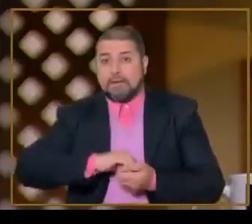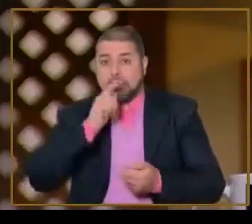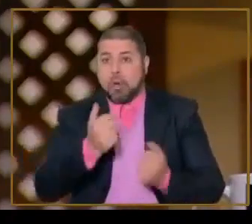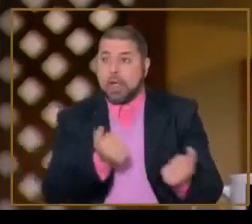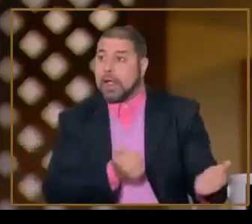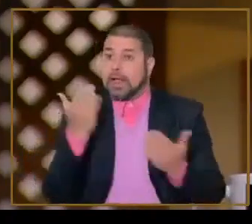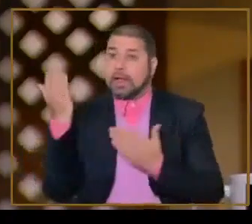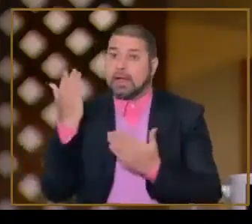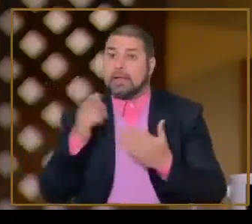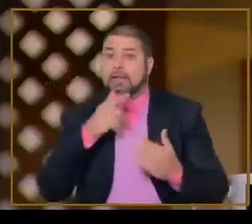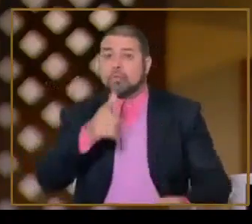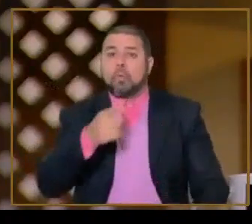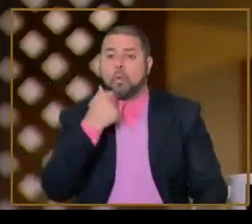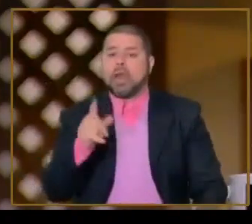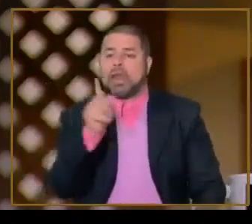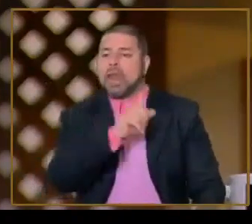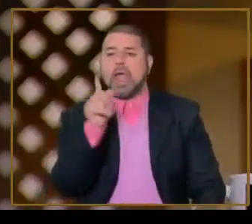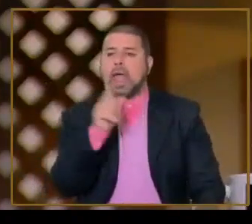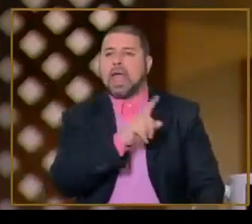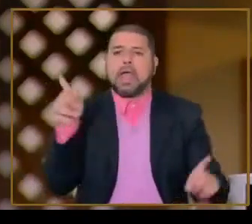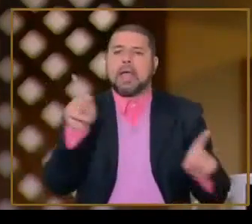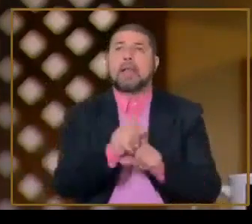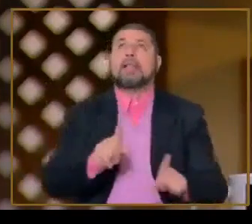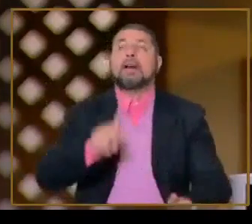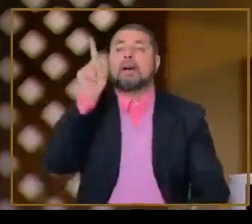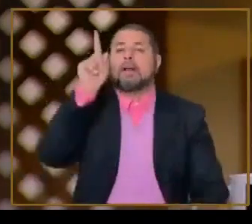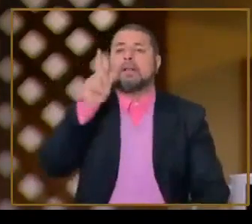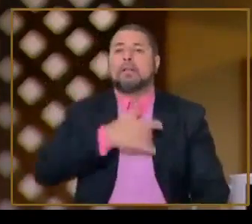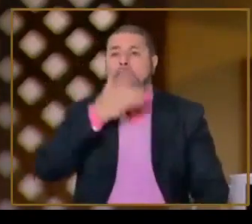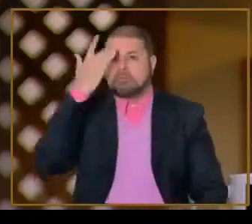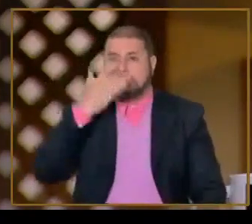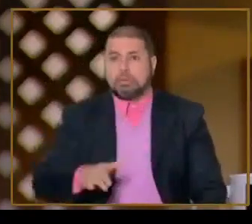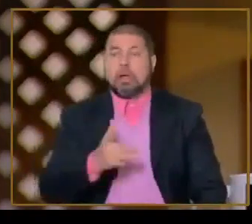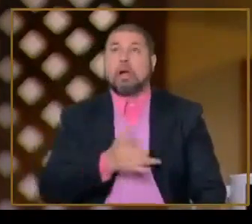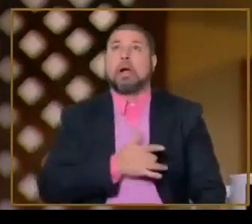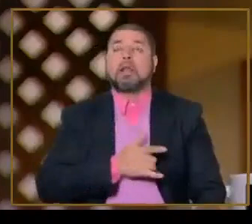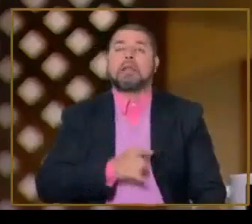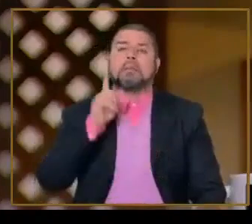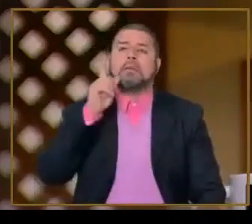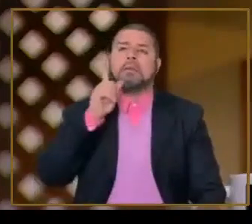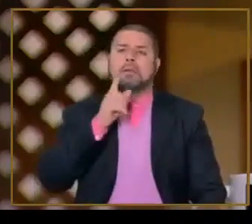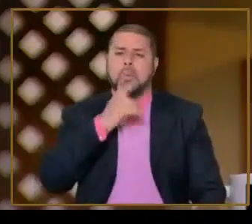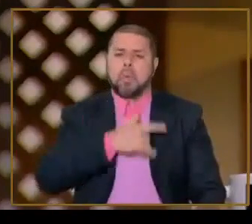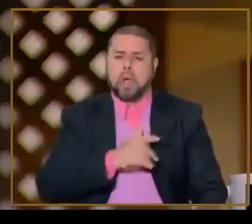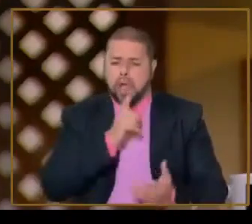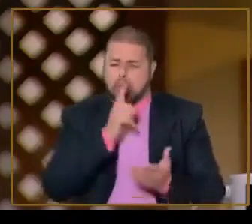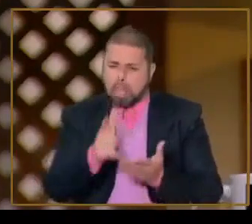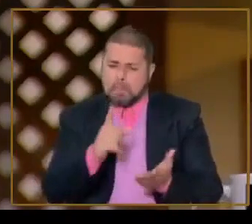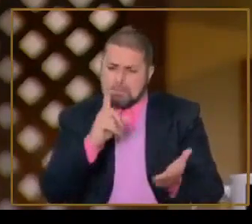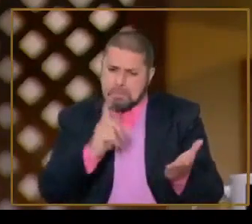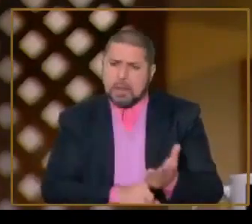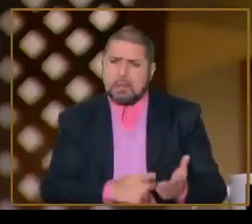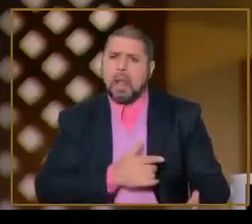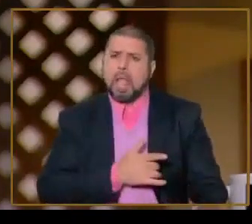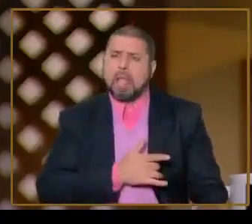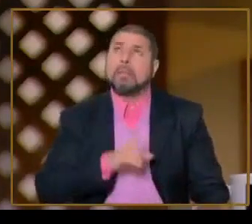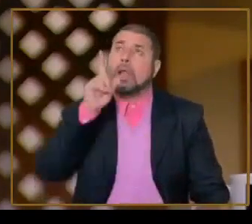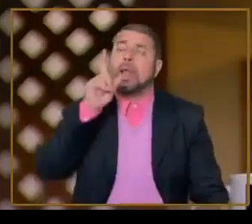بالجنه للي يقول لا اله الا الله خالصا من قلبه طلعه من جوه